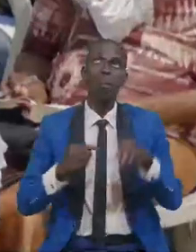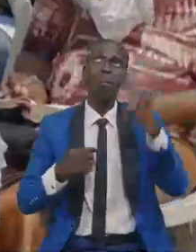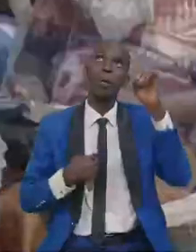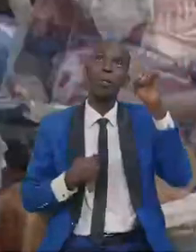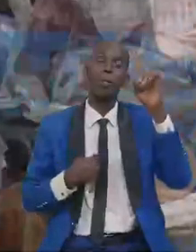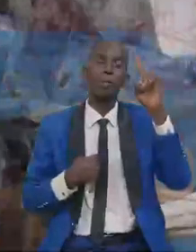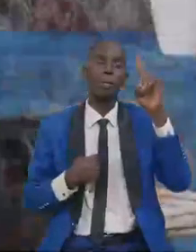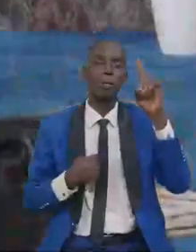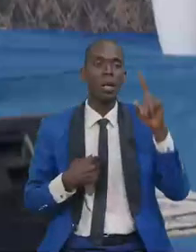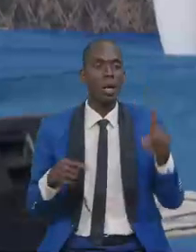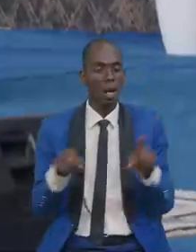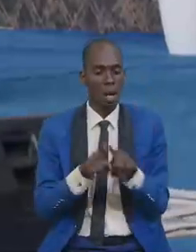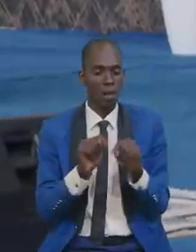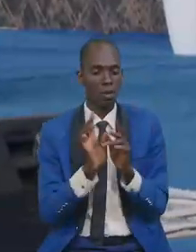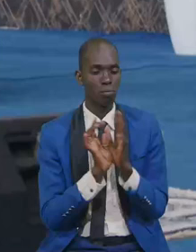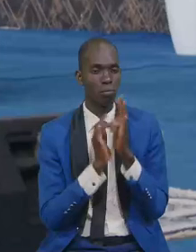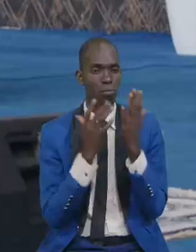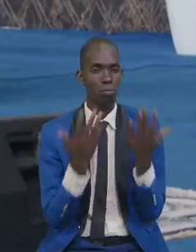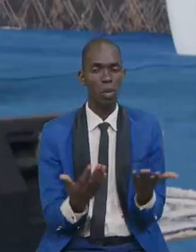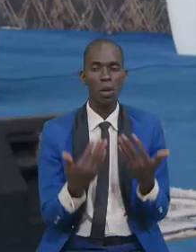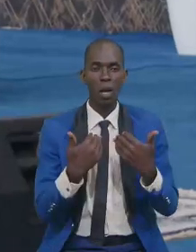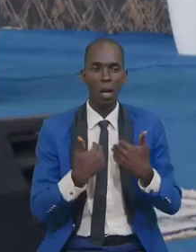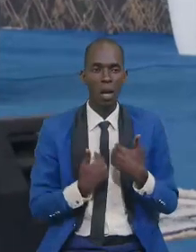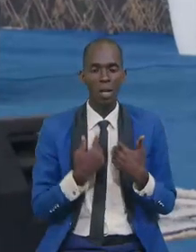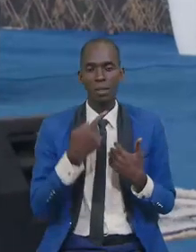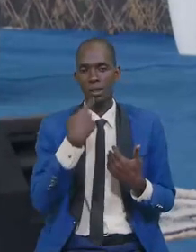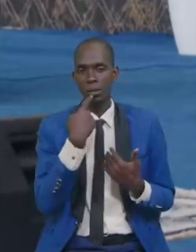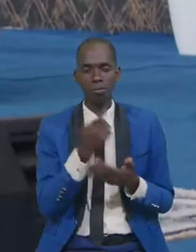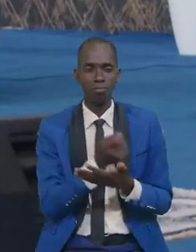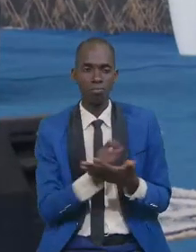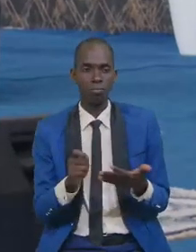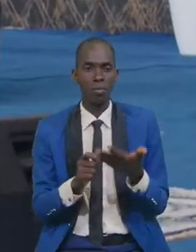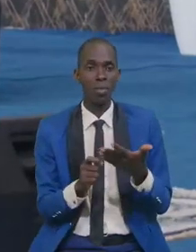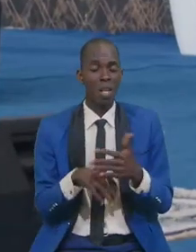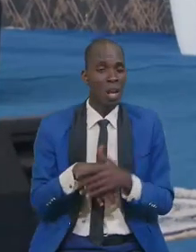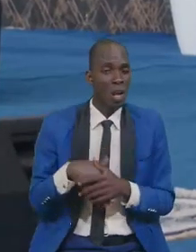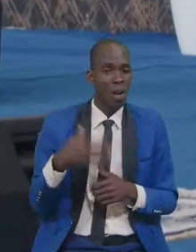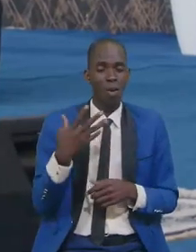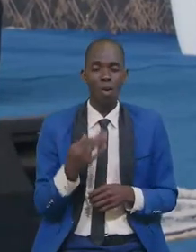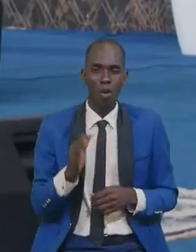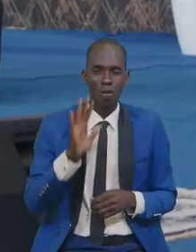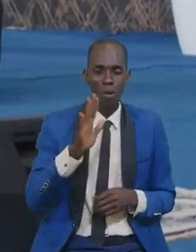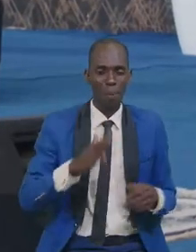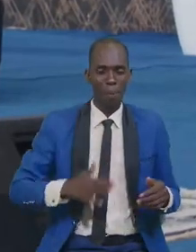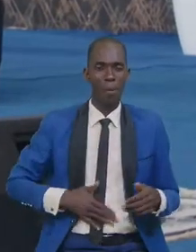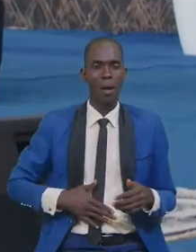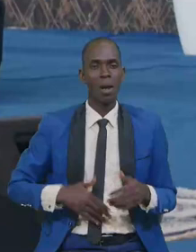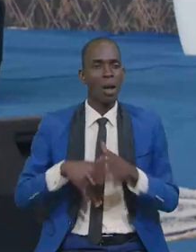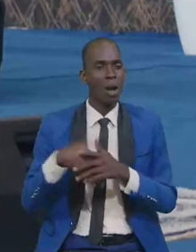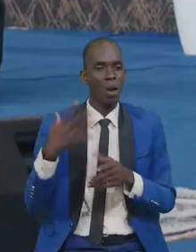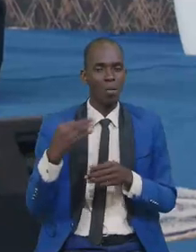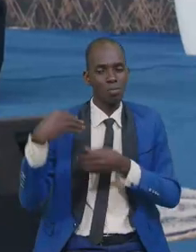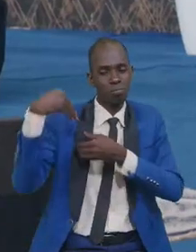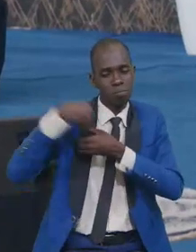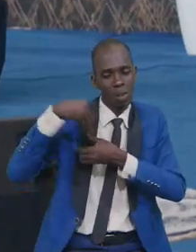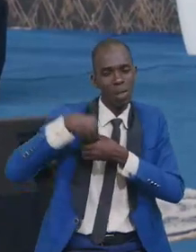moi. Des fleuves d'eau vive couleront de son sein, comme dit l'Écriture.